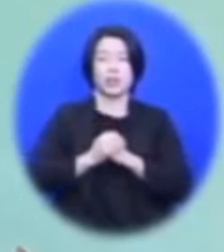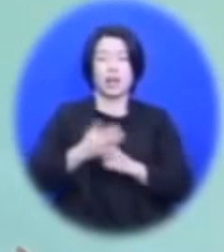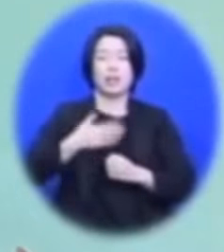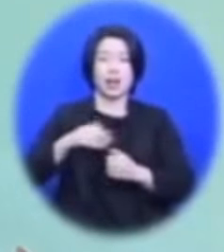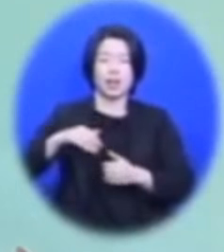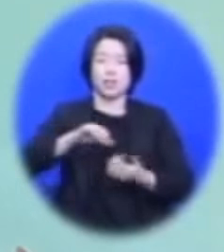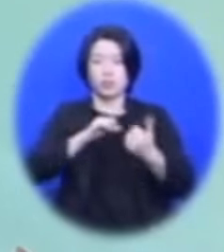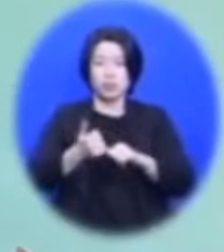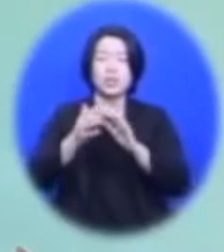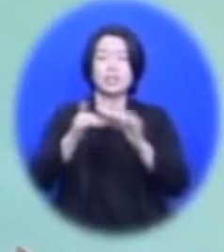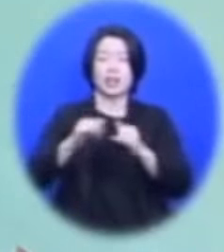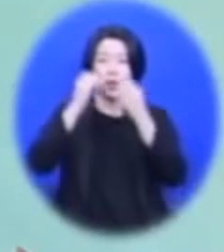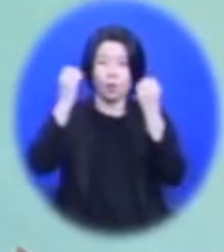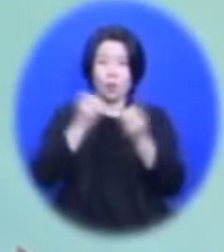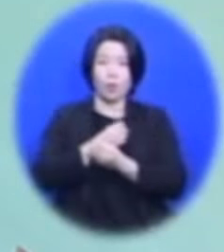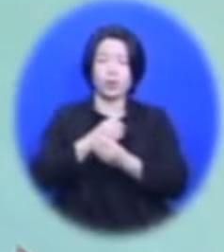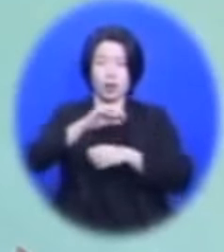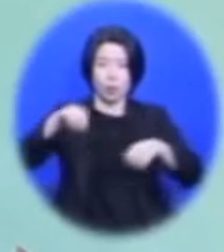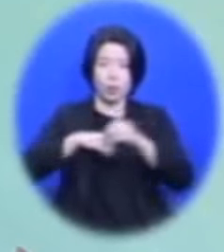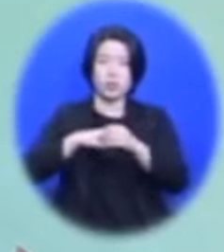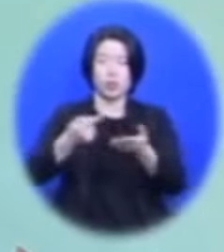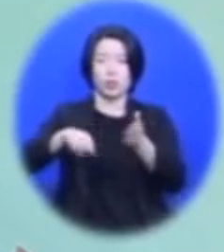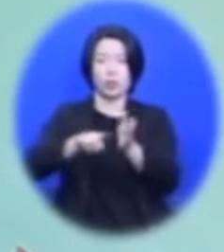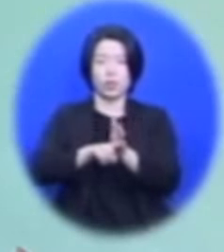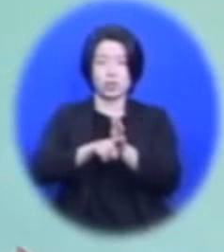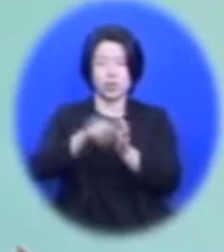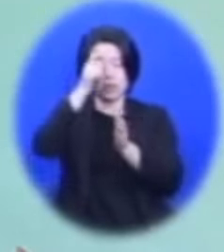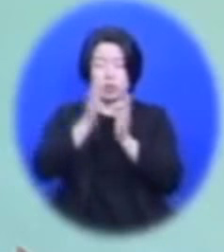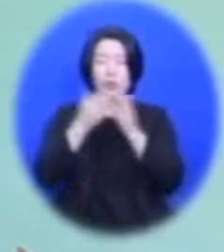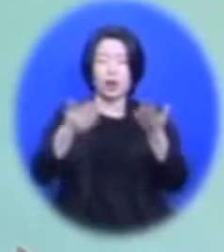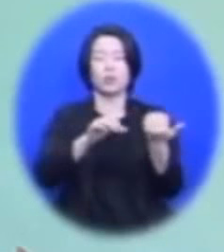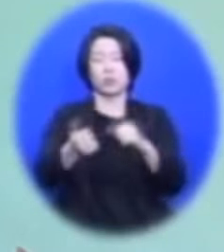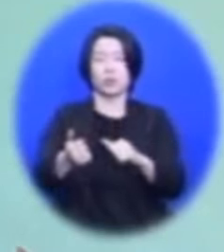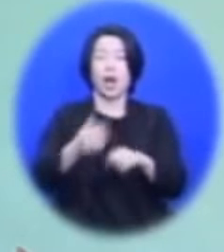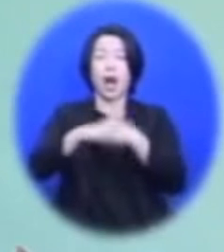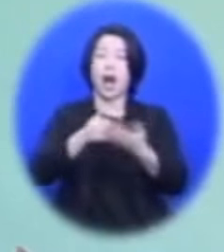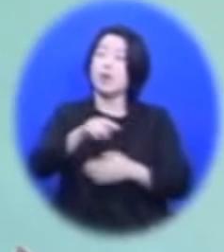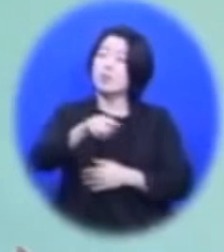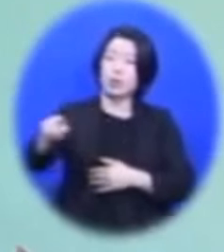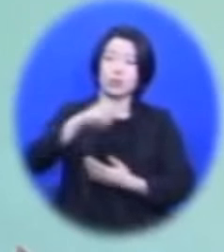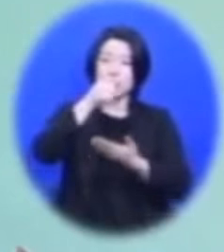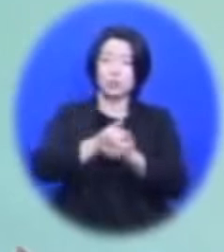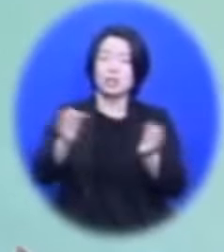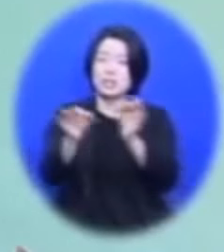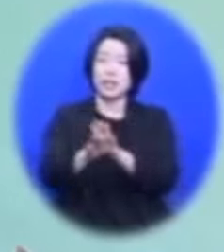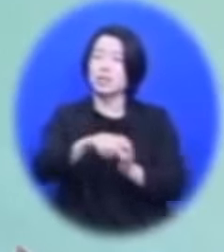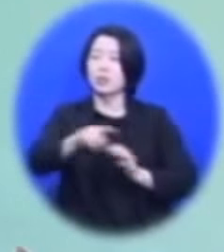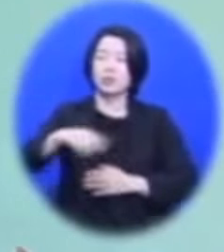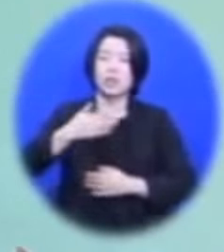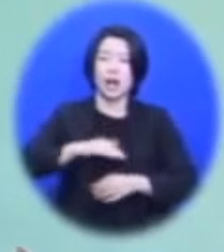죽이는 자를 오히려 위하여 기도하고 죽으셨어요. 하나님 저들의 죄를 사하여 주소서. 자기가 하는 일을 알지